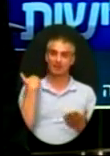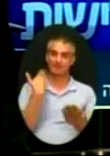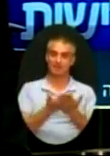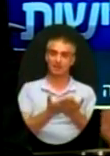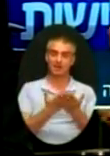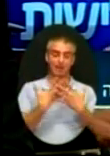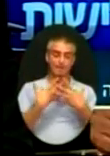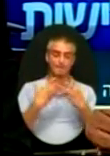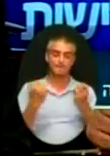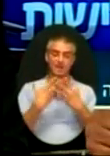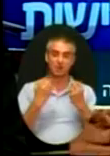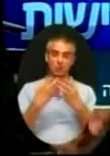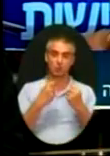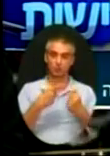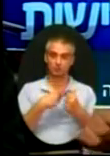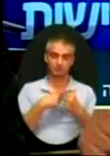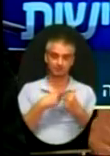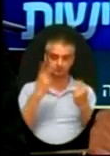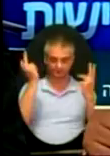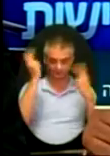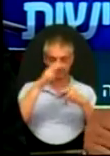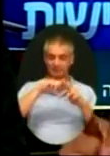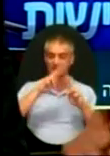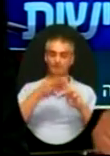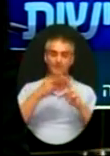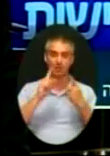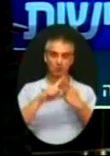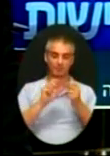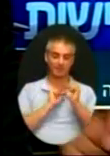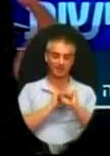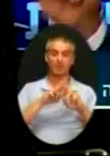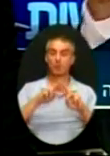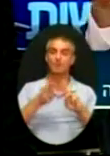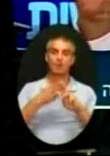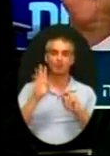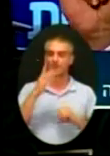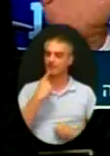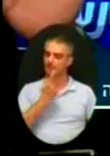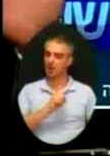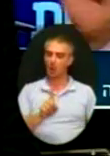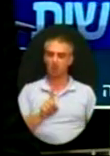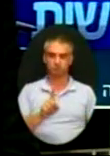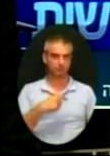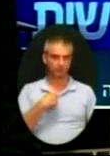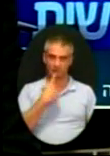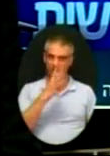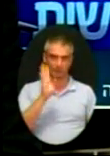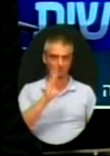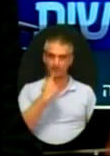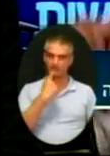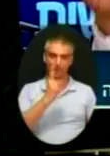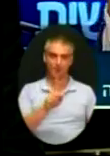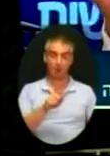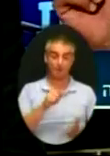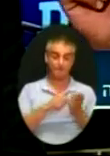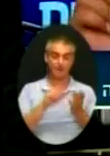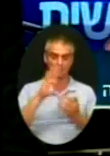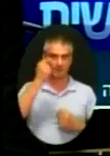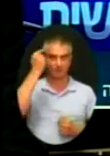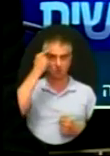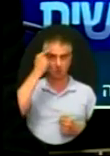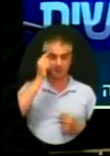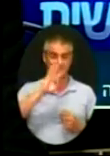לעזה פירוז, זה החמאס, פירוז, הסכם בינלאומי, גיבויים בינלאומיים, נתניהו אמר לזה לא. ואני אגיד לך למה נתניהו אומר לזה לא. כי נתניהו